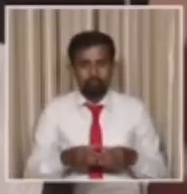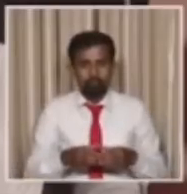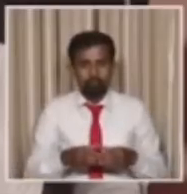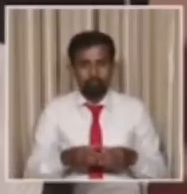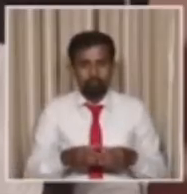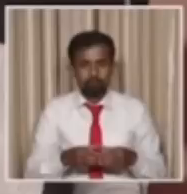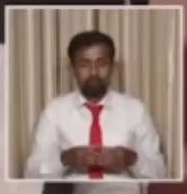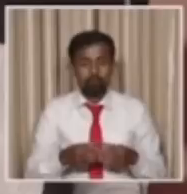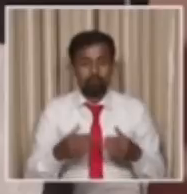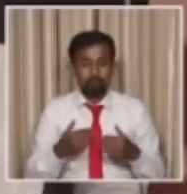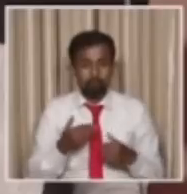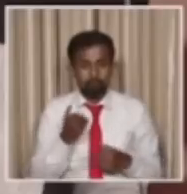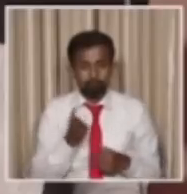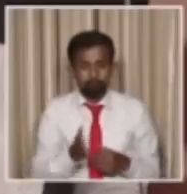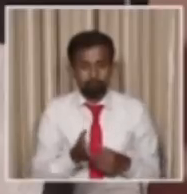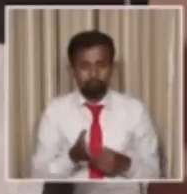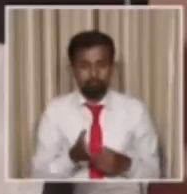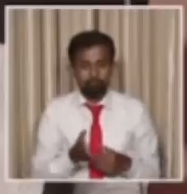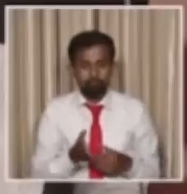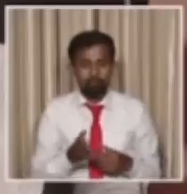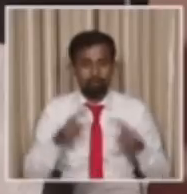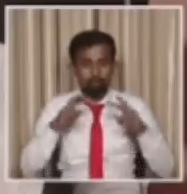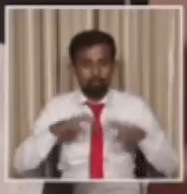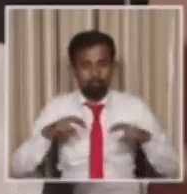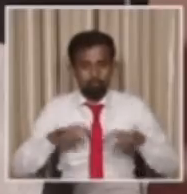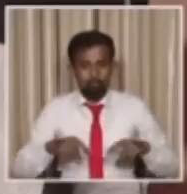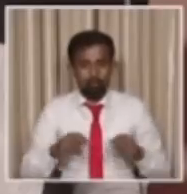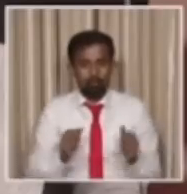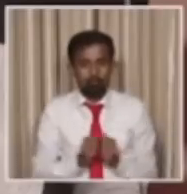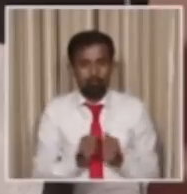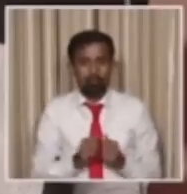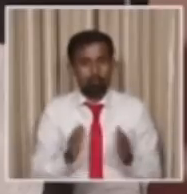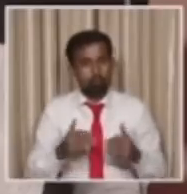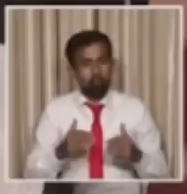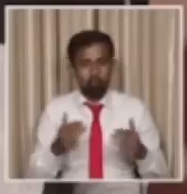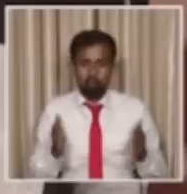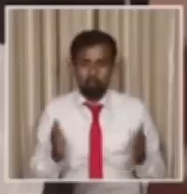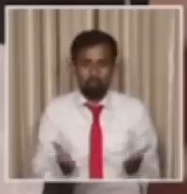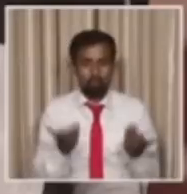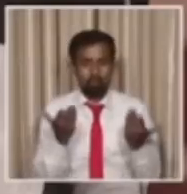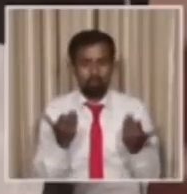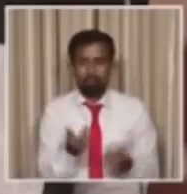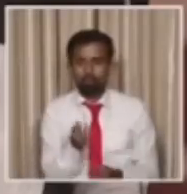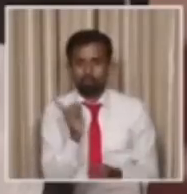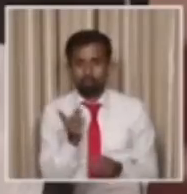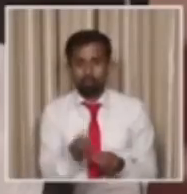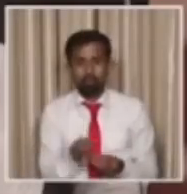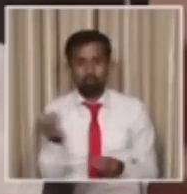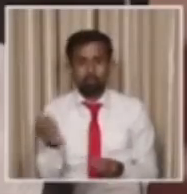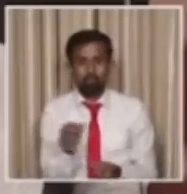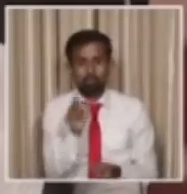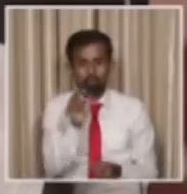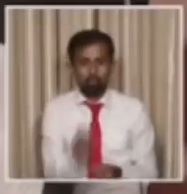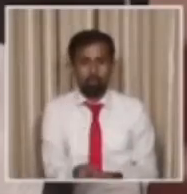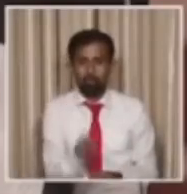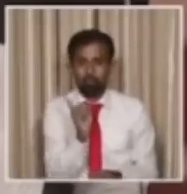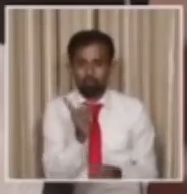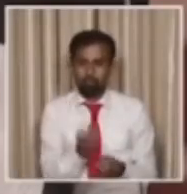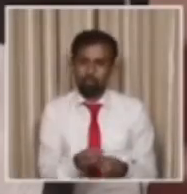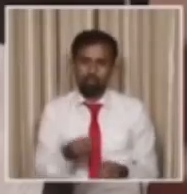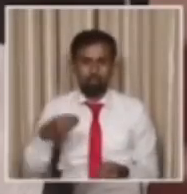එකතු වෙලා අපි මේ මේ ඉන්වෙස්ටිගේෂන් එක කරලා දඬුවම් දිය යුතු පුද්ගලයන්ට දඬුවම්